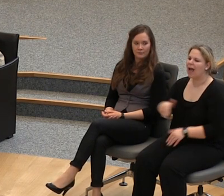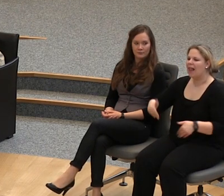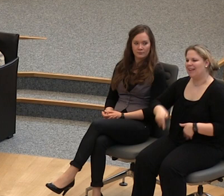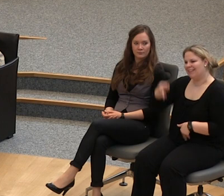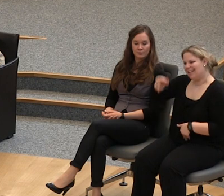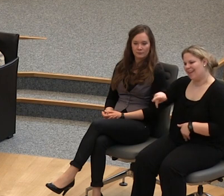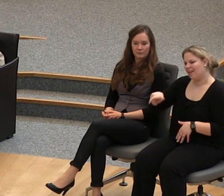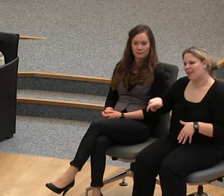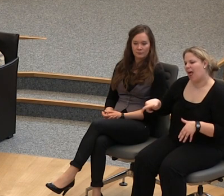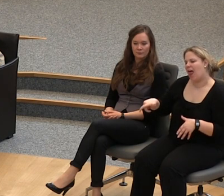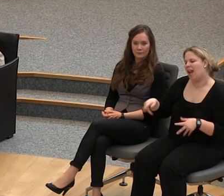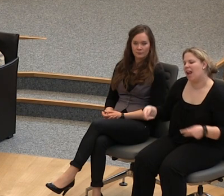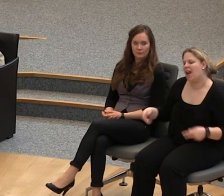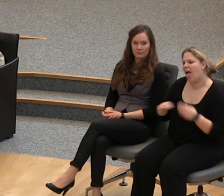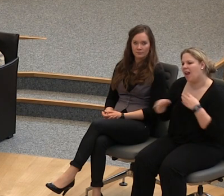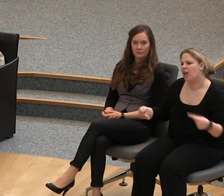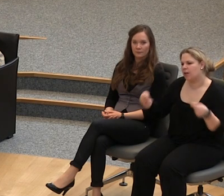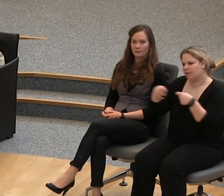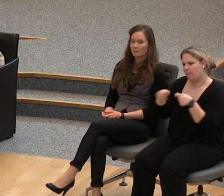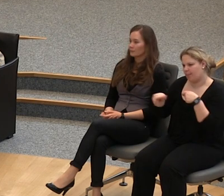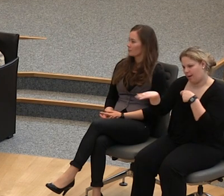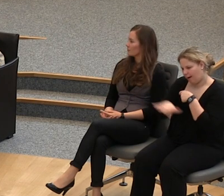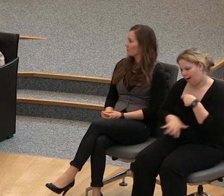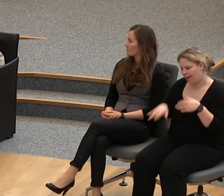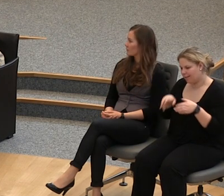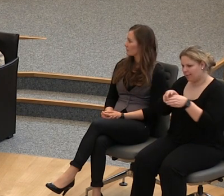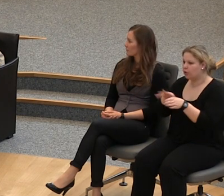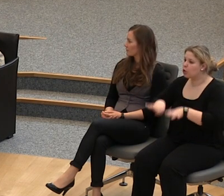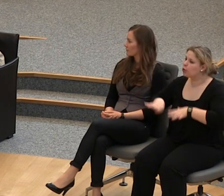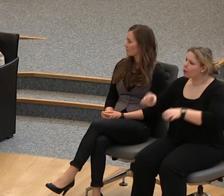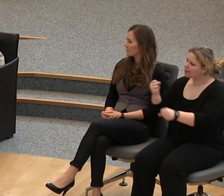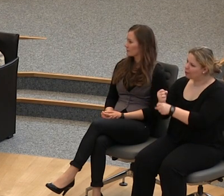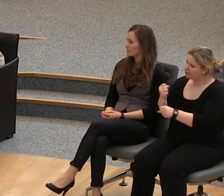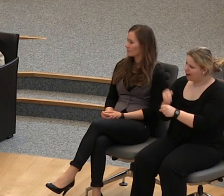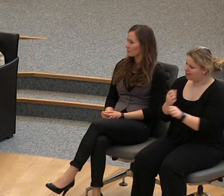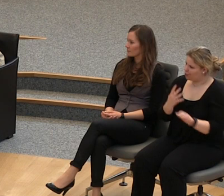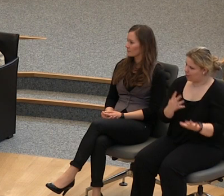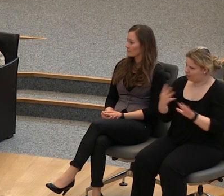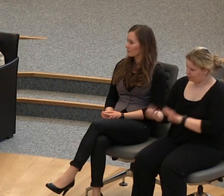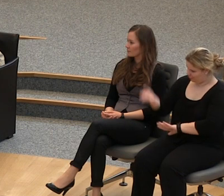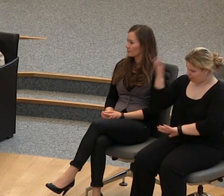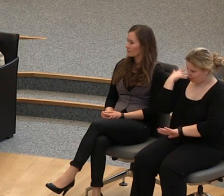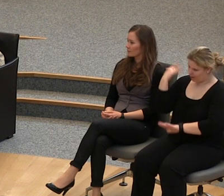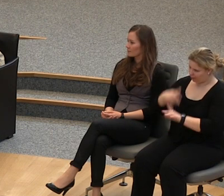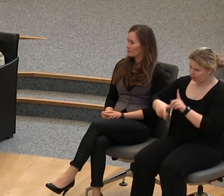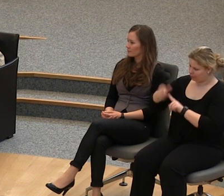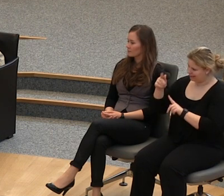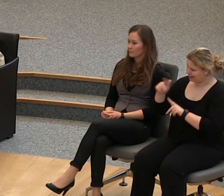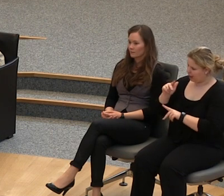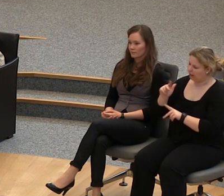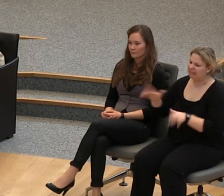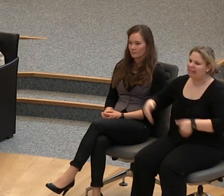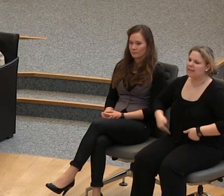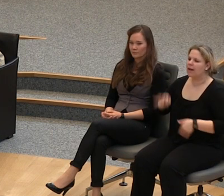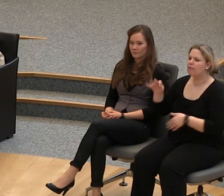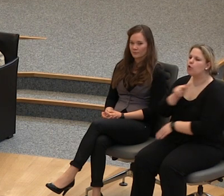Sozialdezernentin des Landschaftsverbandes Rheinland. Seit 1999 an der Spitze des Dezernats für Soziales und